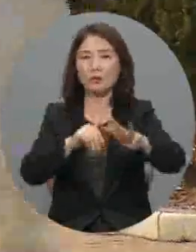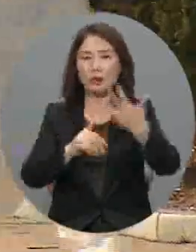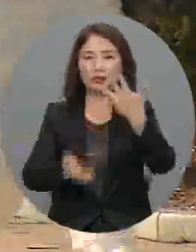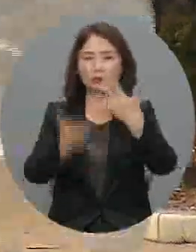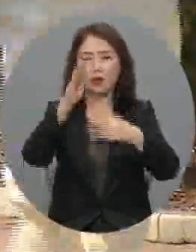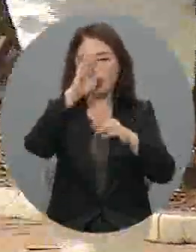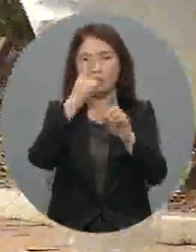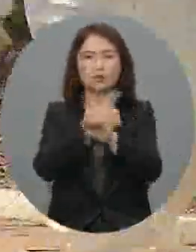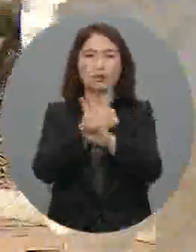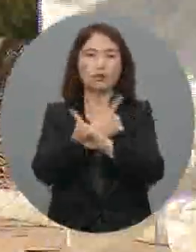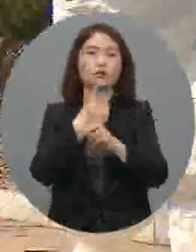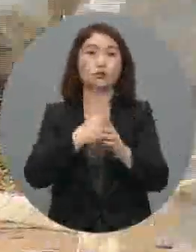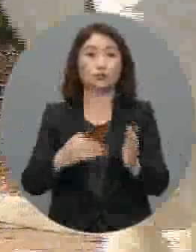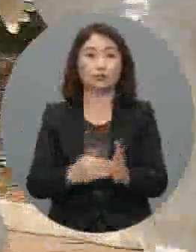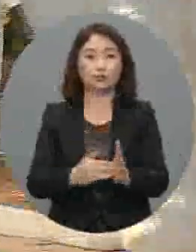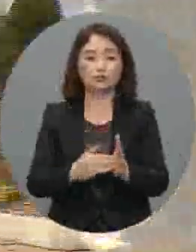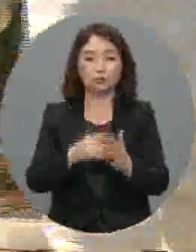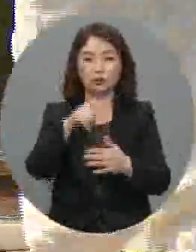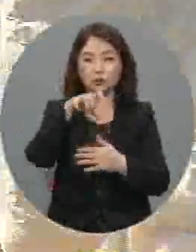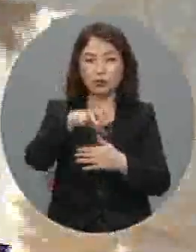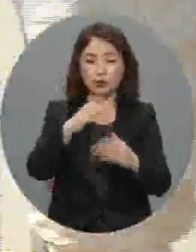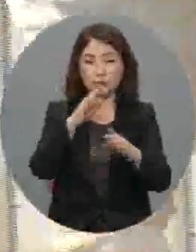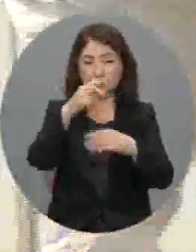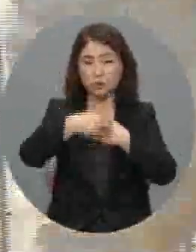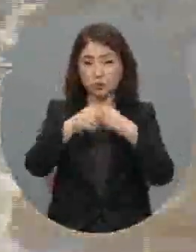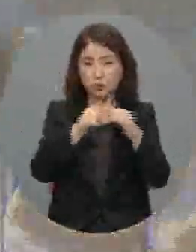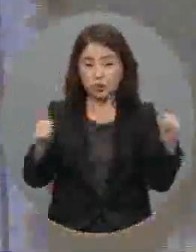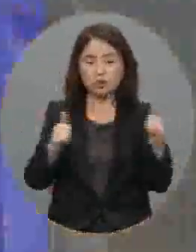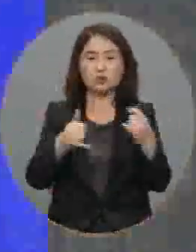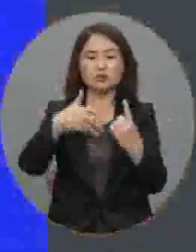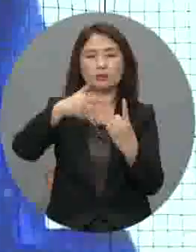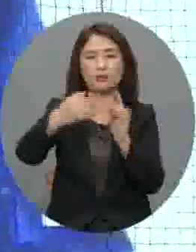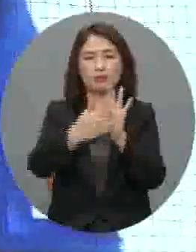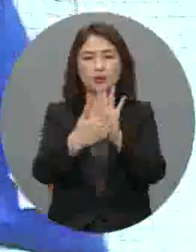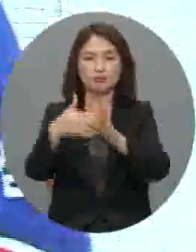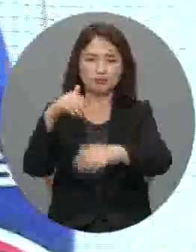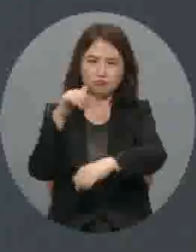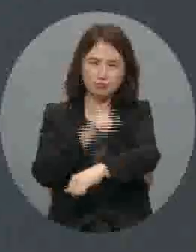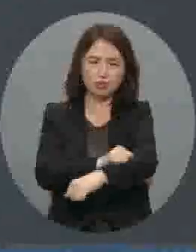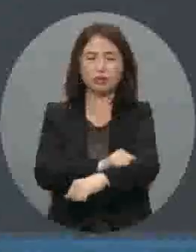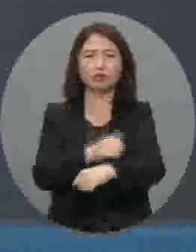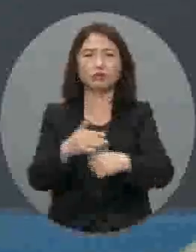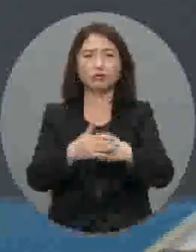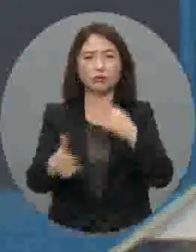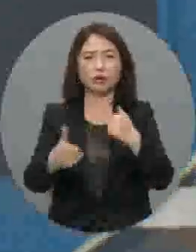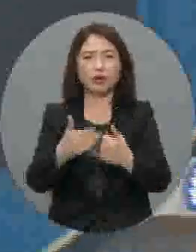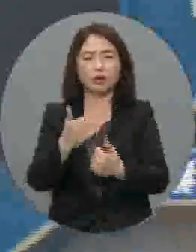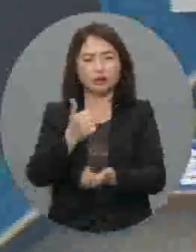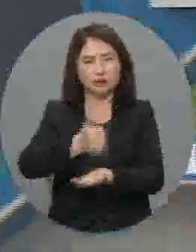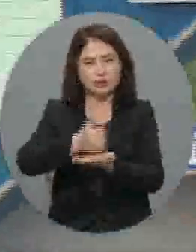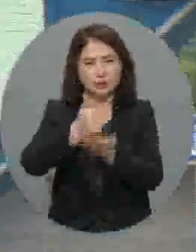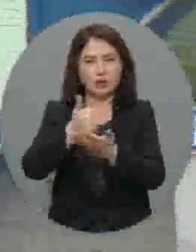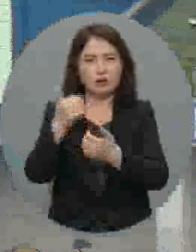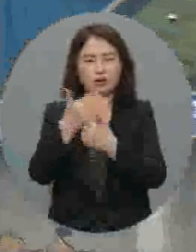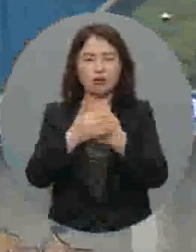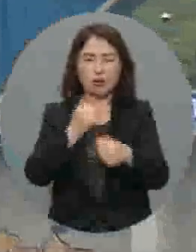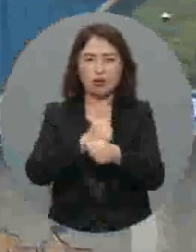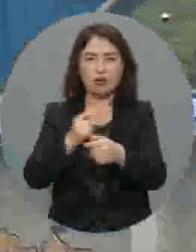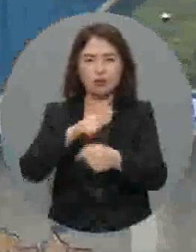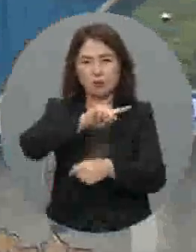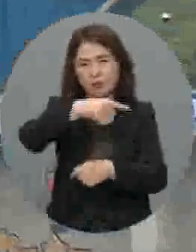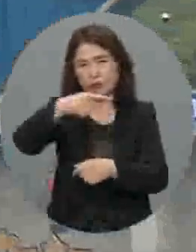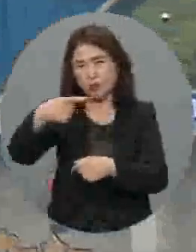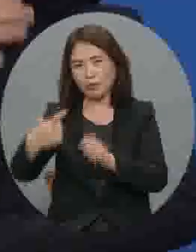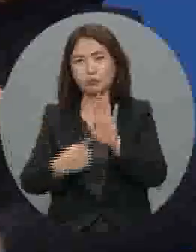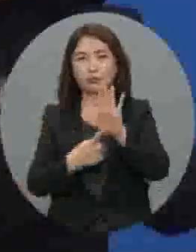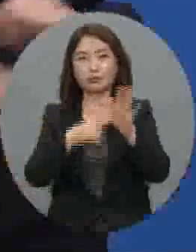넘는 환자를 치료했습니다. 이곳의 의료진들이 1차 방어선 역할을 너무도 잘해줬다는 칭찬 캠페인도 줄을